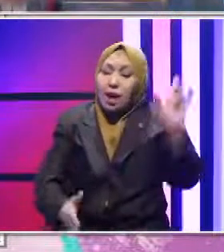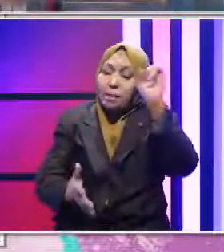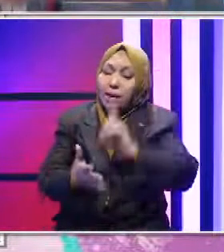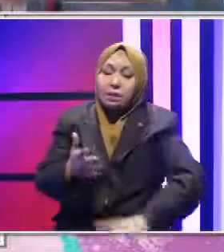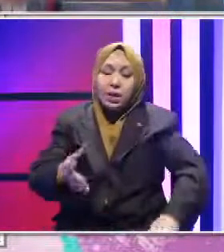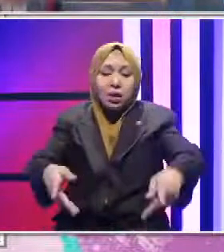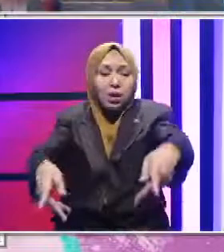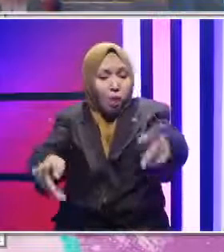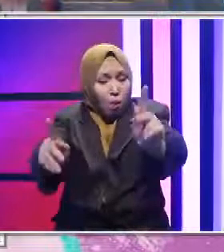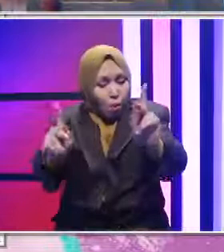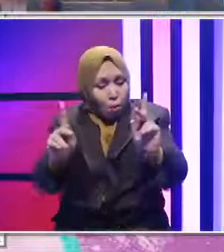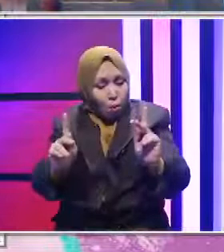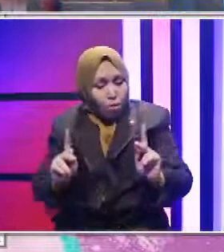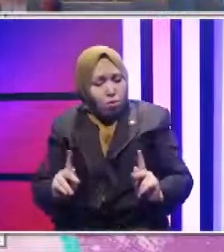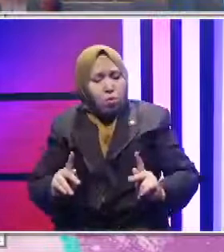وإذا